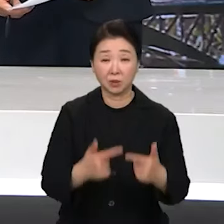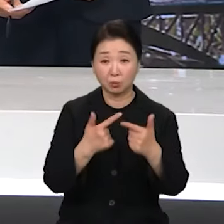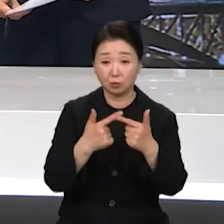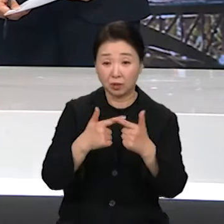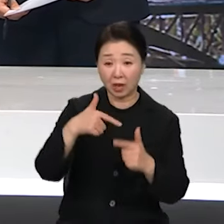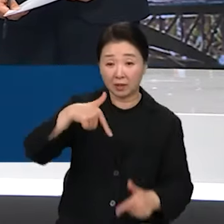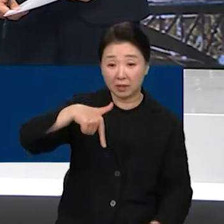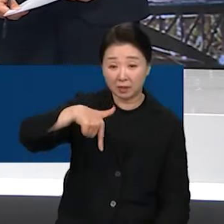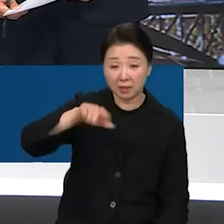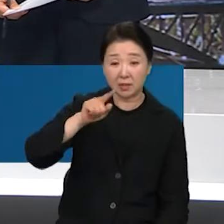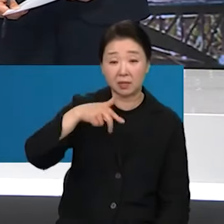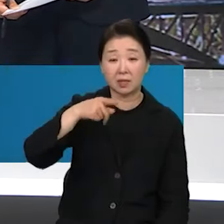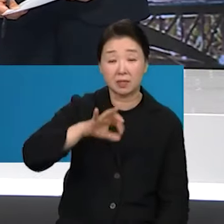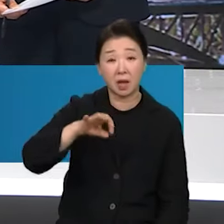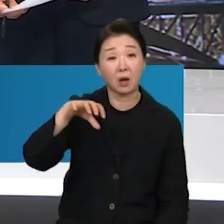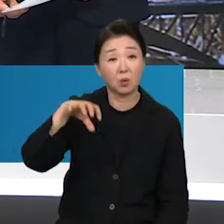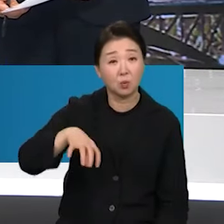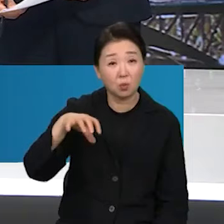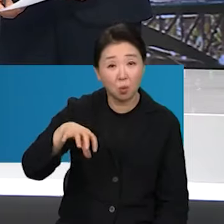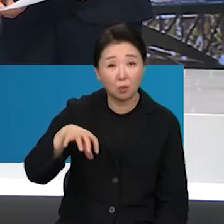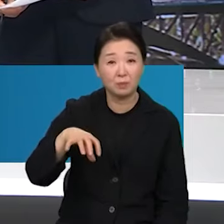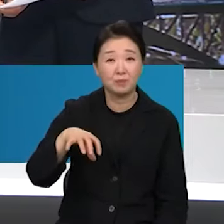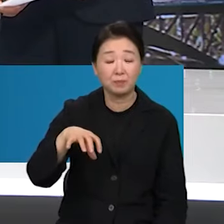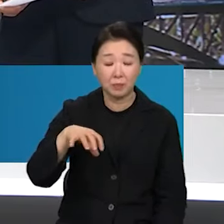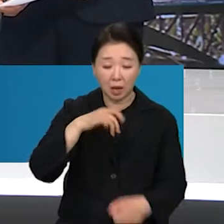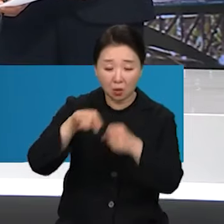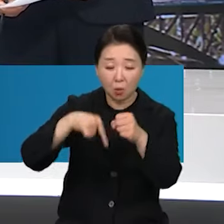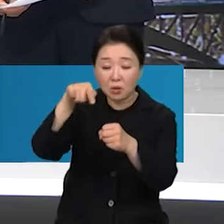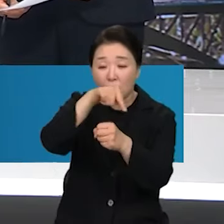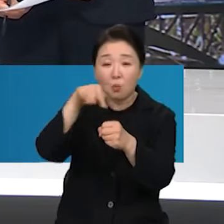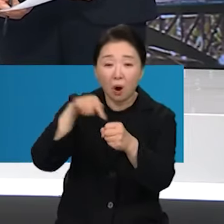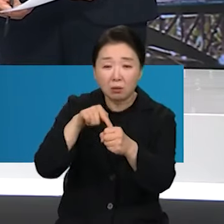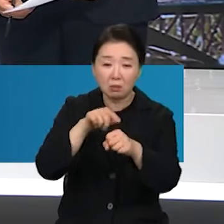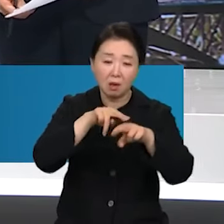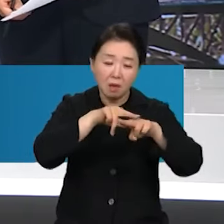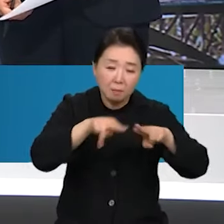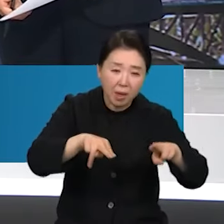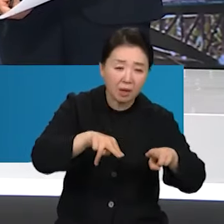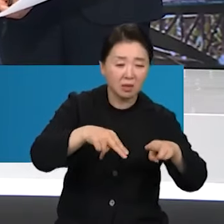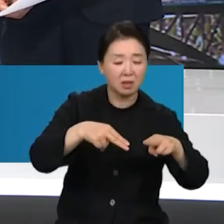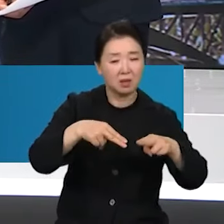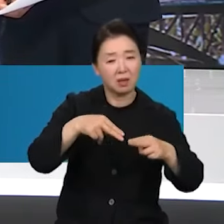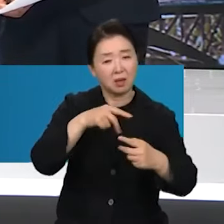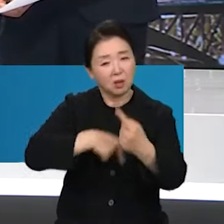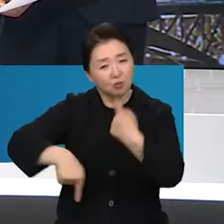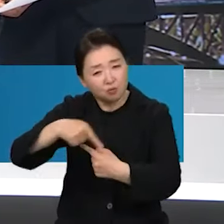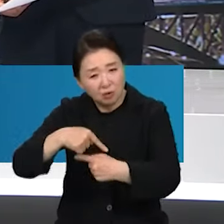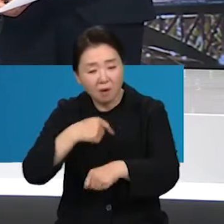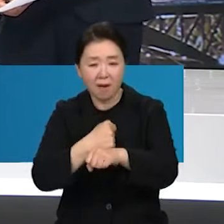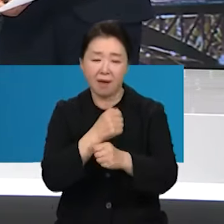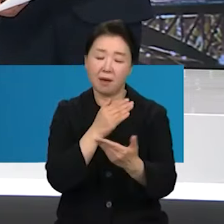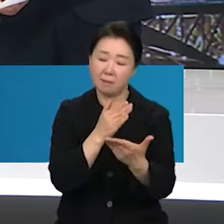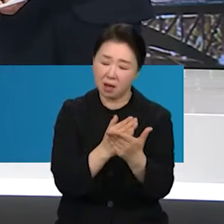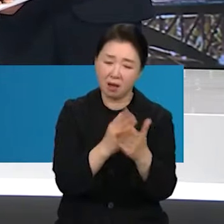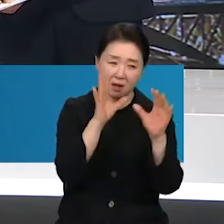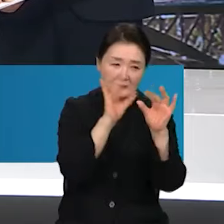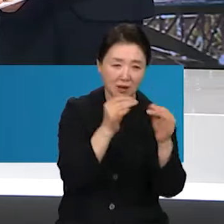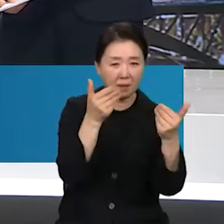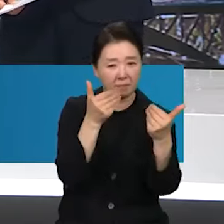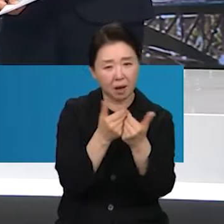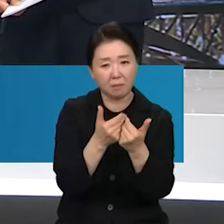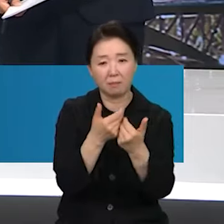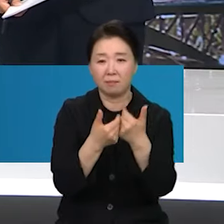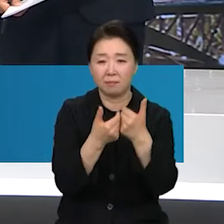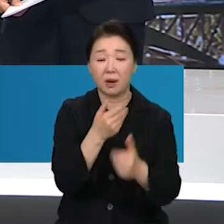부산 기장군에선 수명이 다하는 고리 원전을 폐기할지 더 가동할지를 놓고 찬반 논란이 계속되고 있습니다.